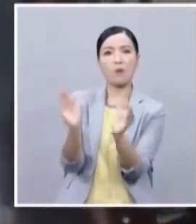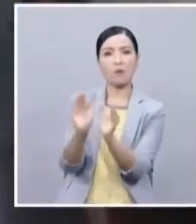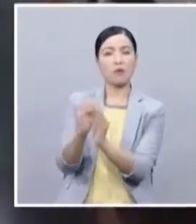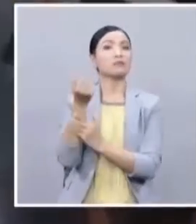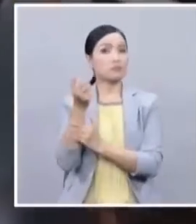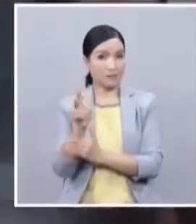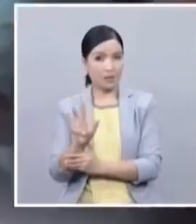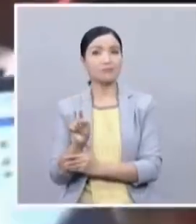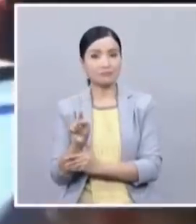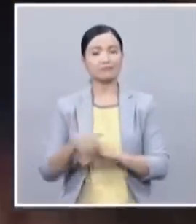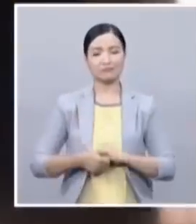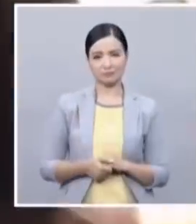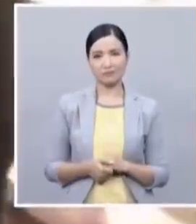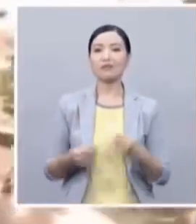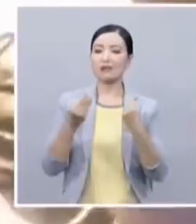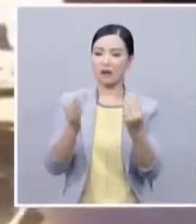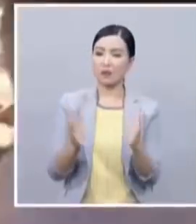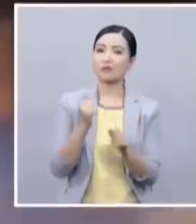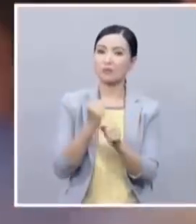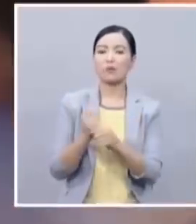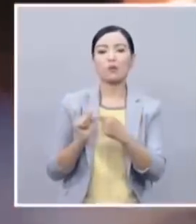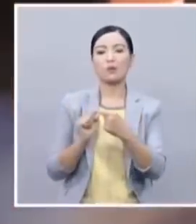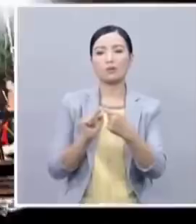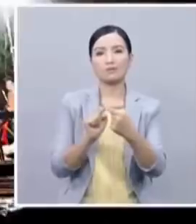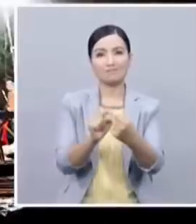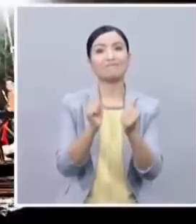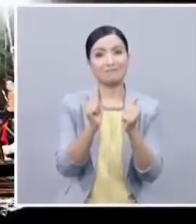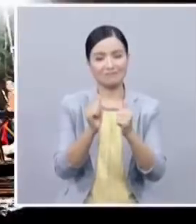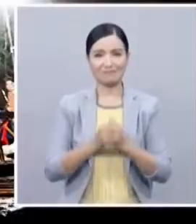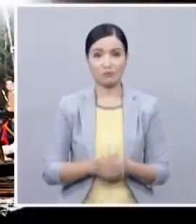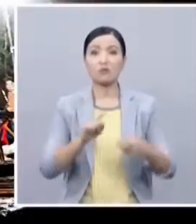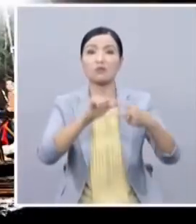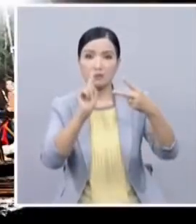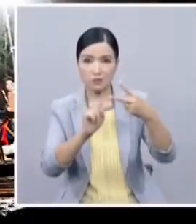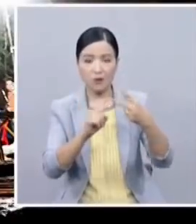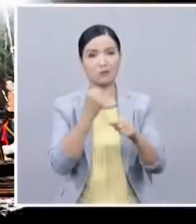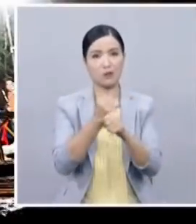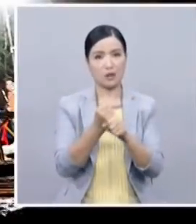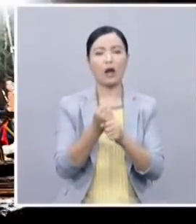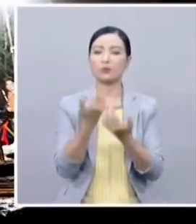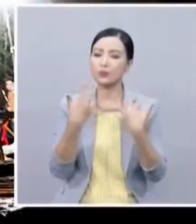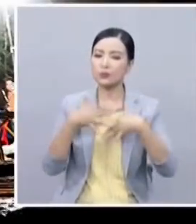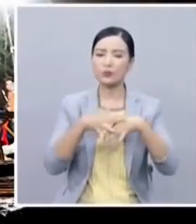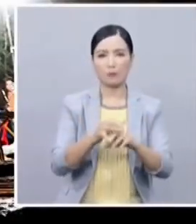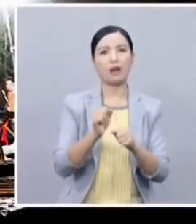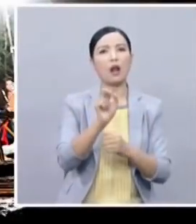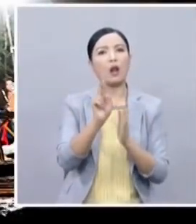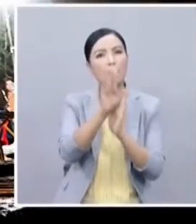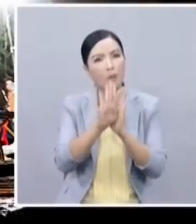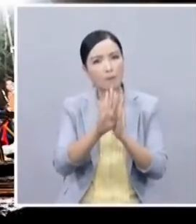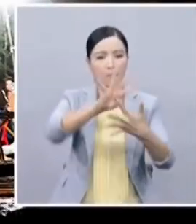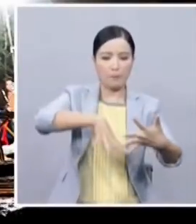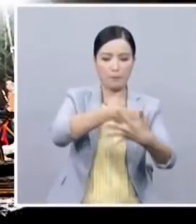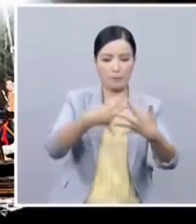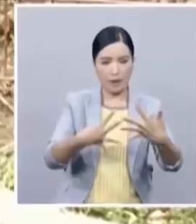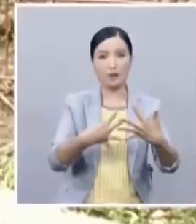ของผู้ประสบภัยและเจ้าที่ทุกคนมาอย่างต่อเนื่องนะครับ2เรื่องการทำงานร่วมกันอย่างมีระเบียบแบบแผนและการเคาร